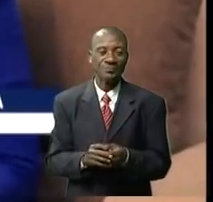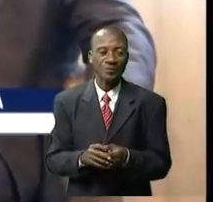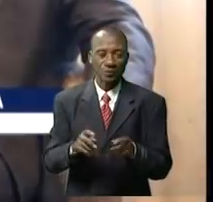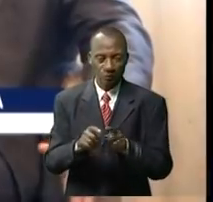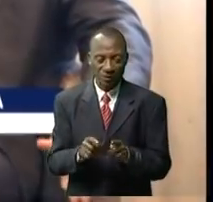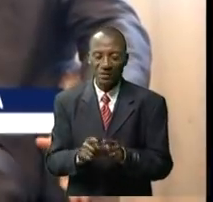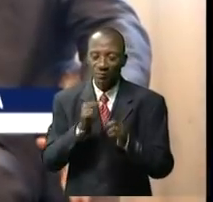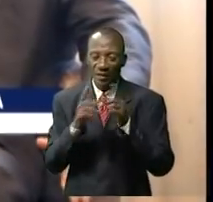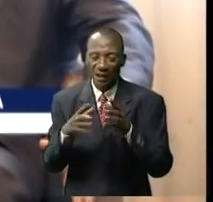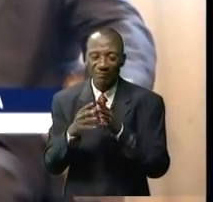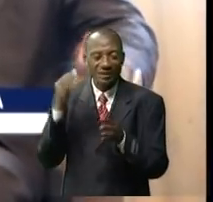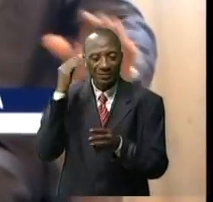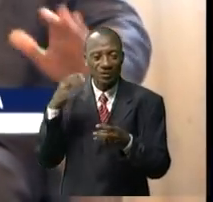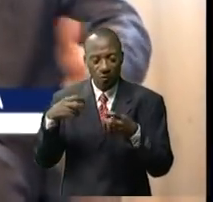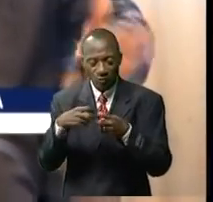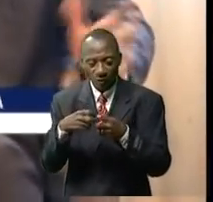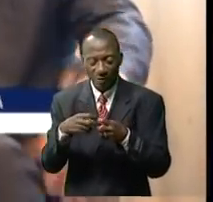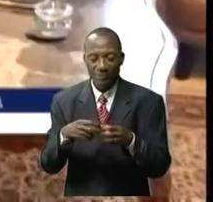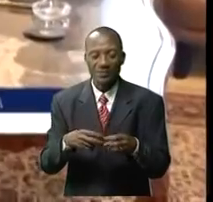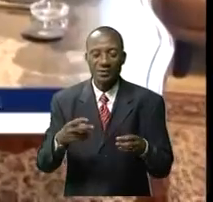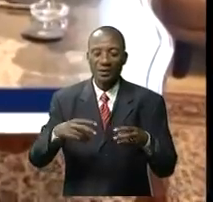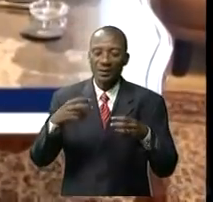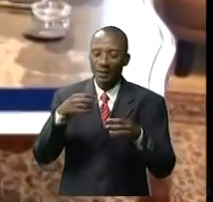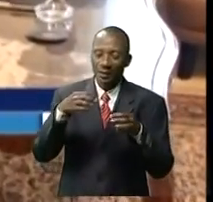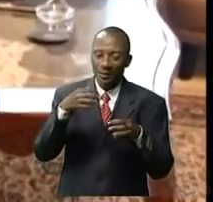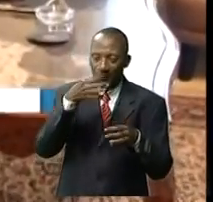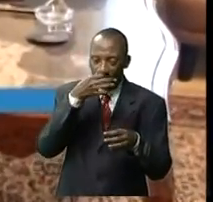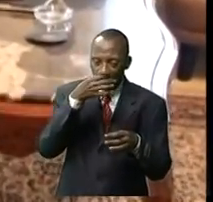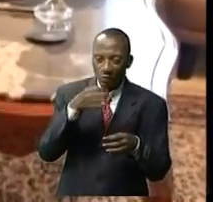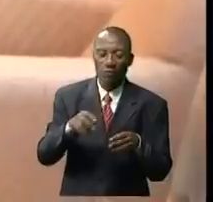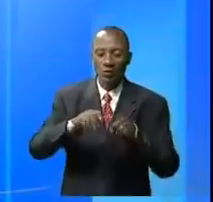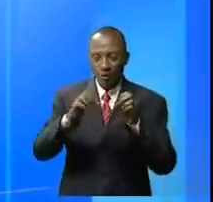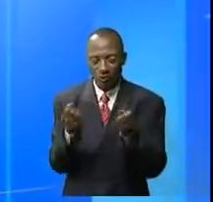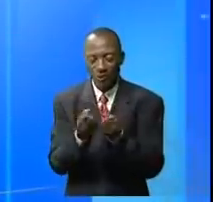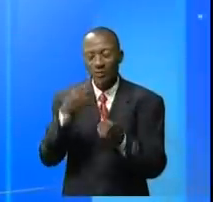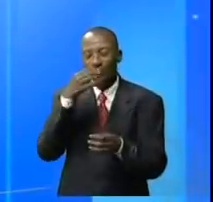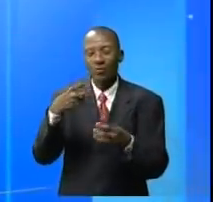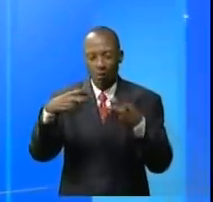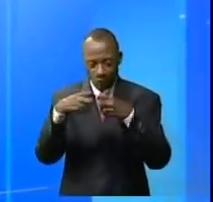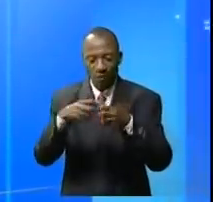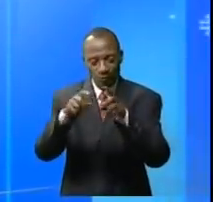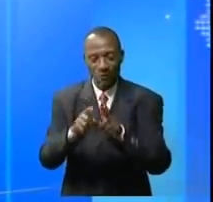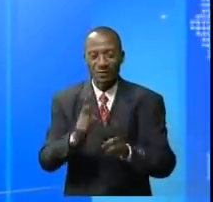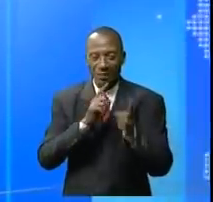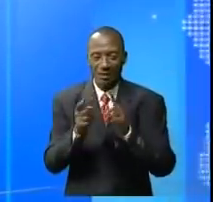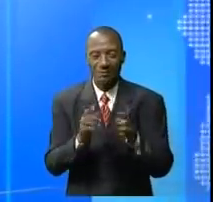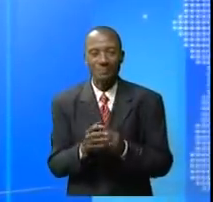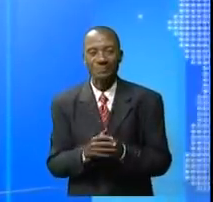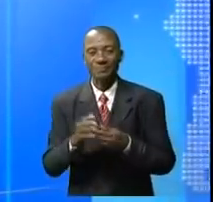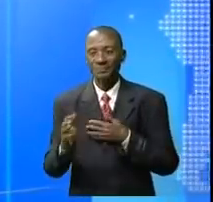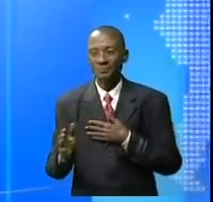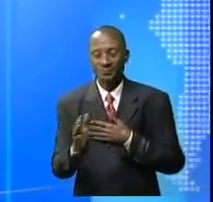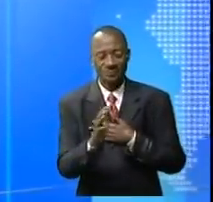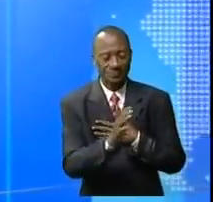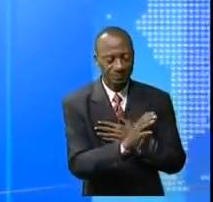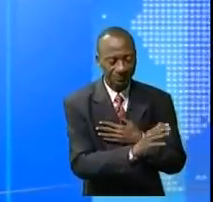de l'Énergie, celui des ressources hydrauliques et la Société nationale de l'électricité, la SNEL. Une page rose dans